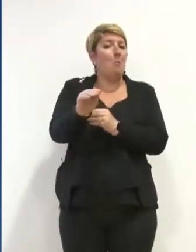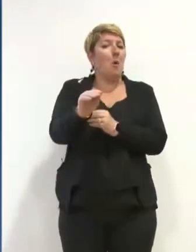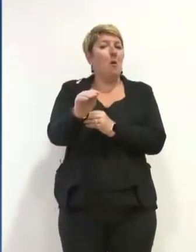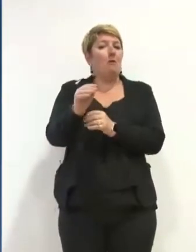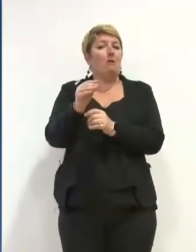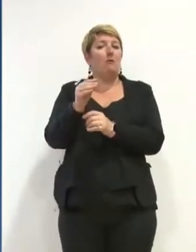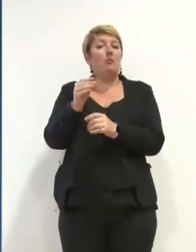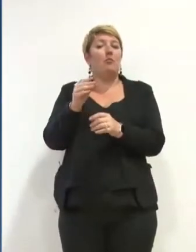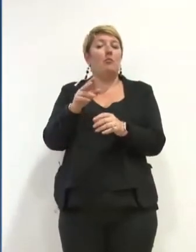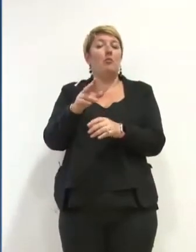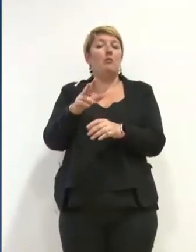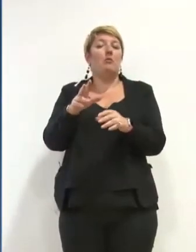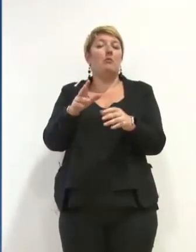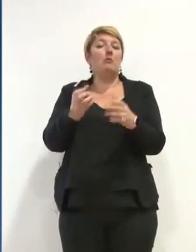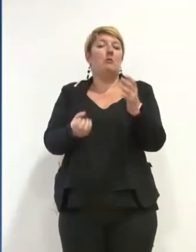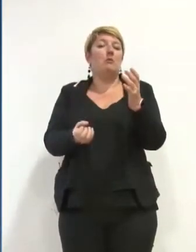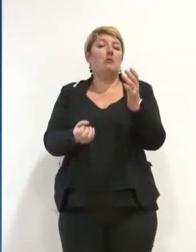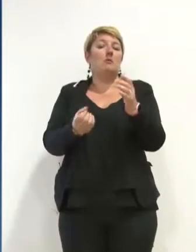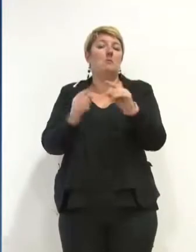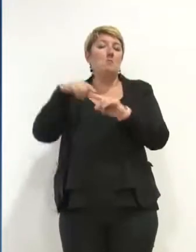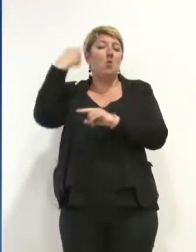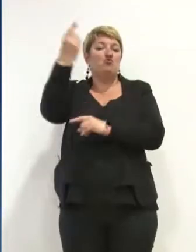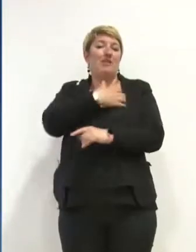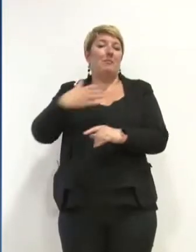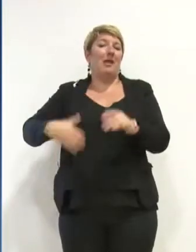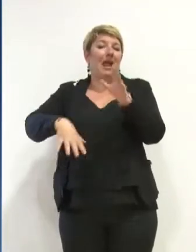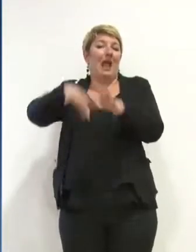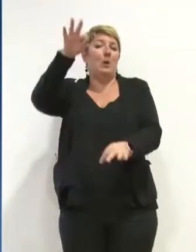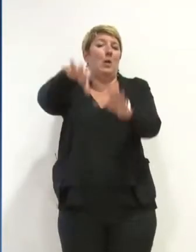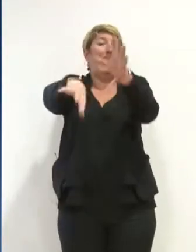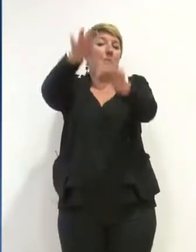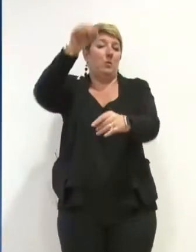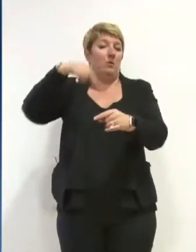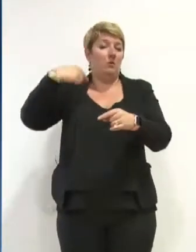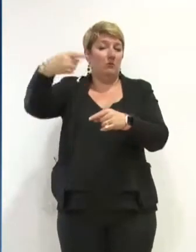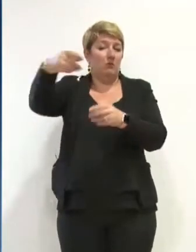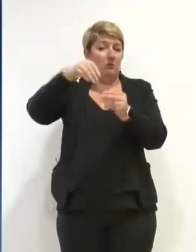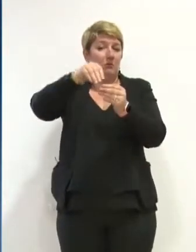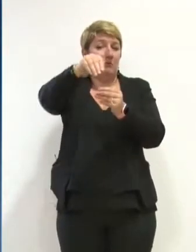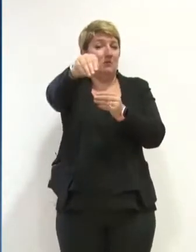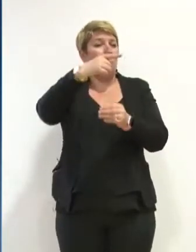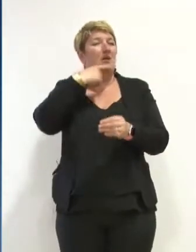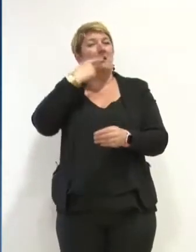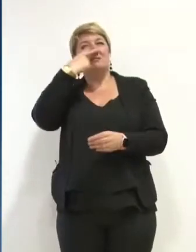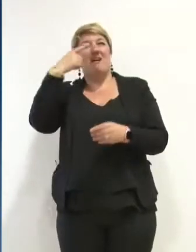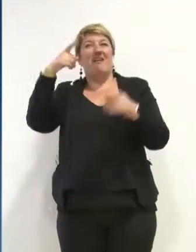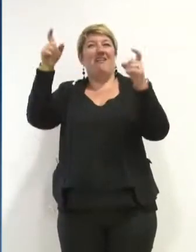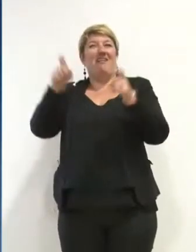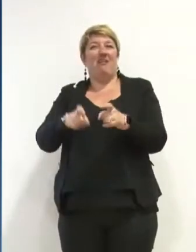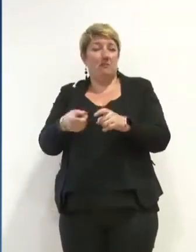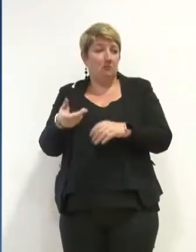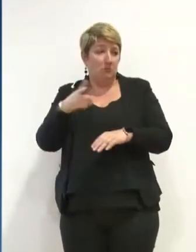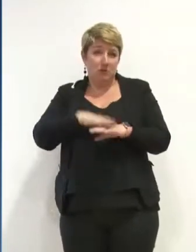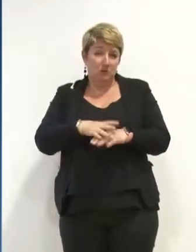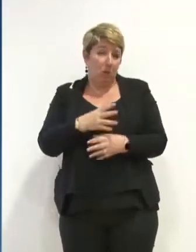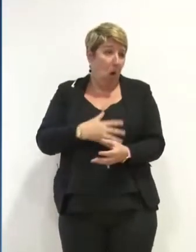à venir crée une impression d'amélioration, mais toujours en trompe-l'œil, encore et toujours. Trompe-l'œil sur les